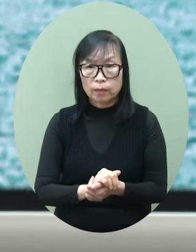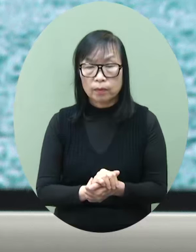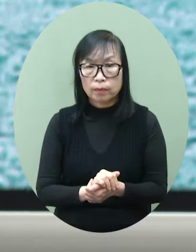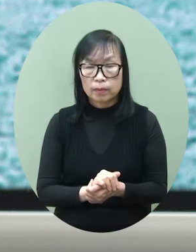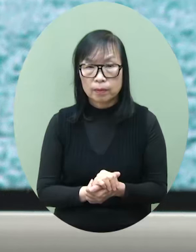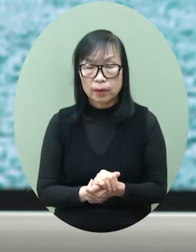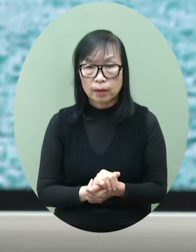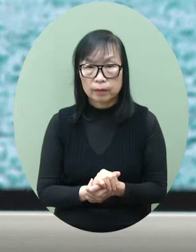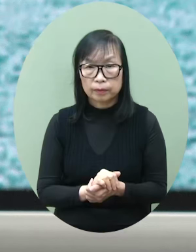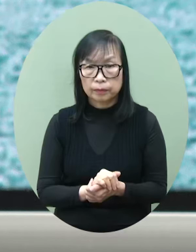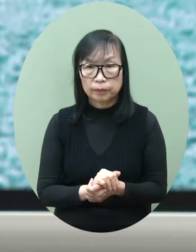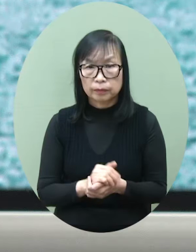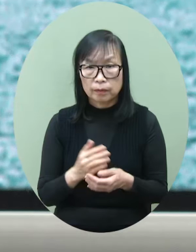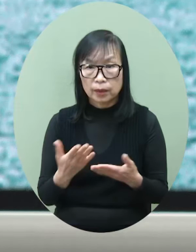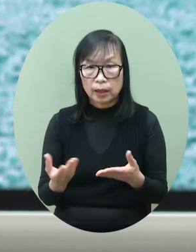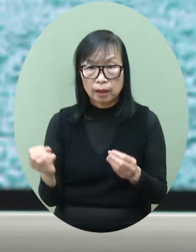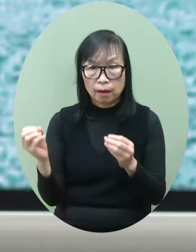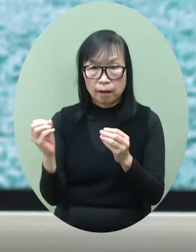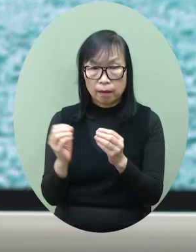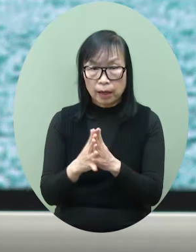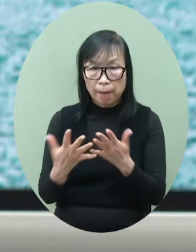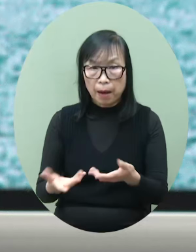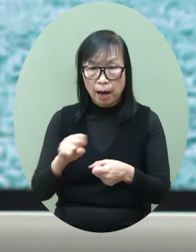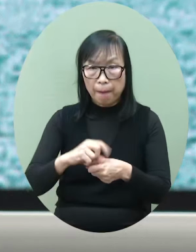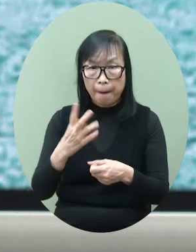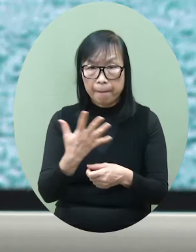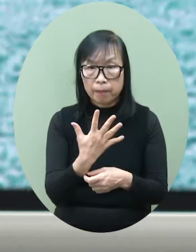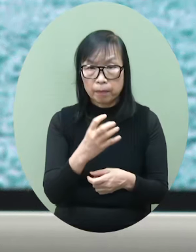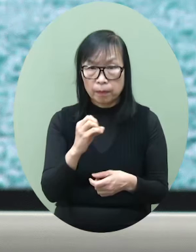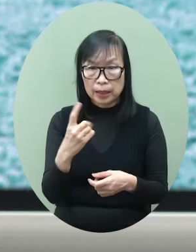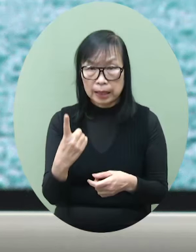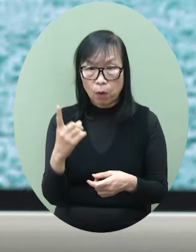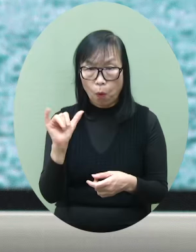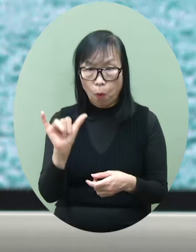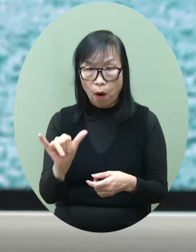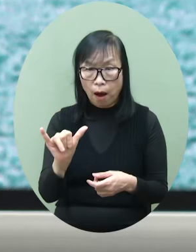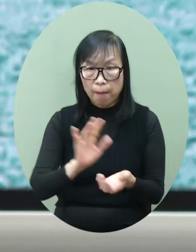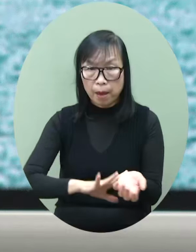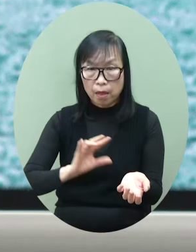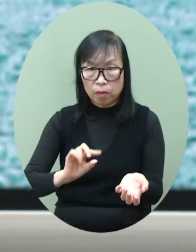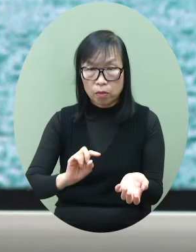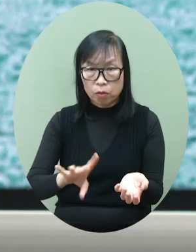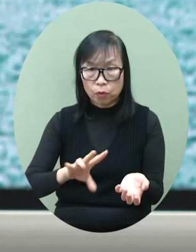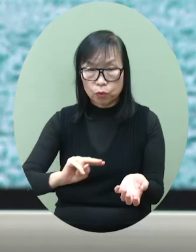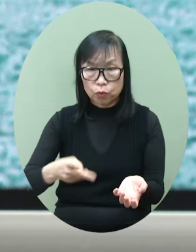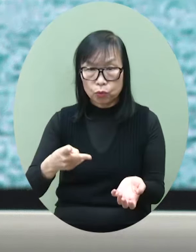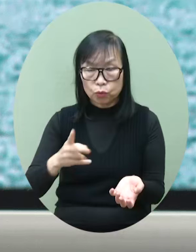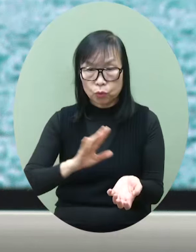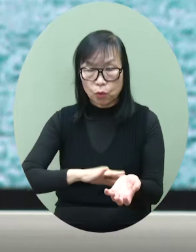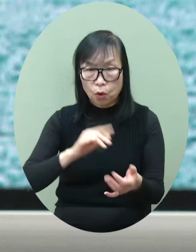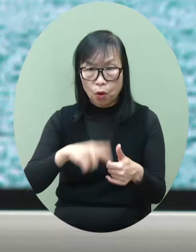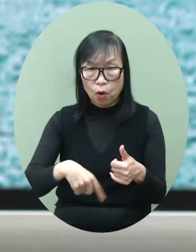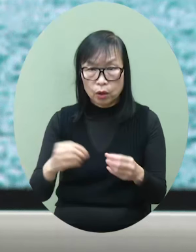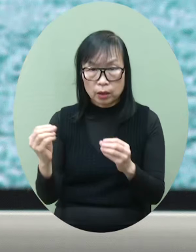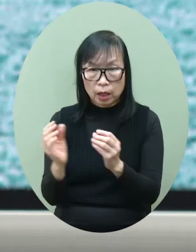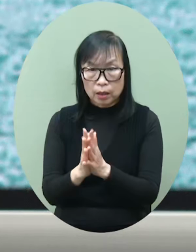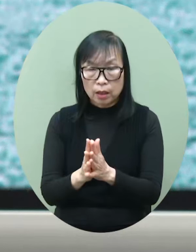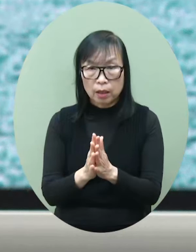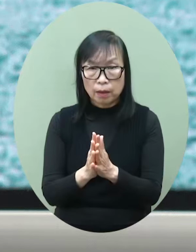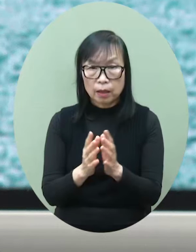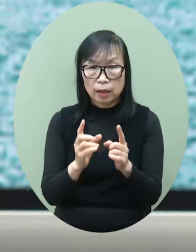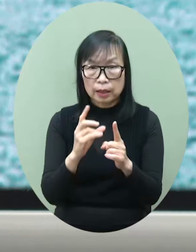位是N501Y的其的病毒株總共有